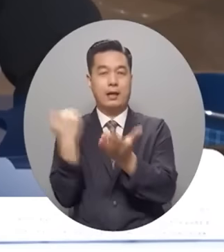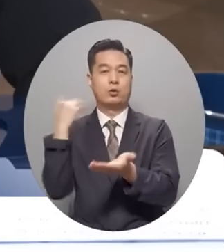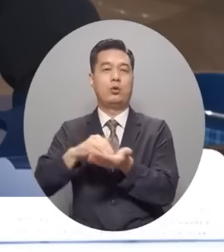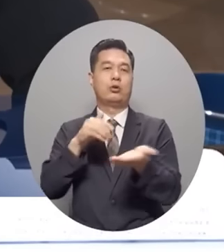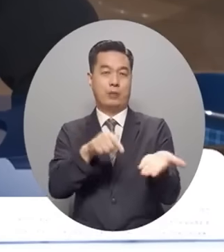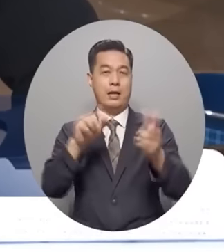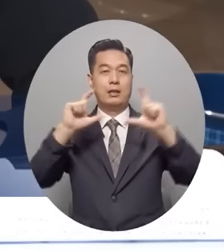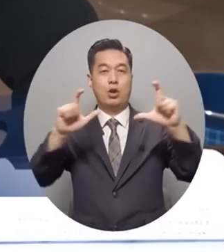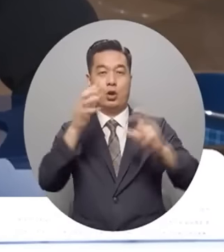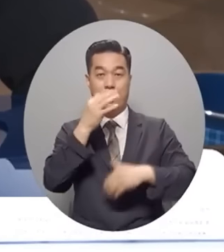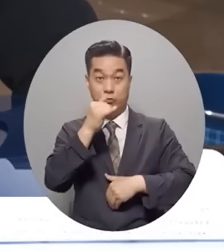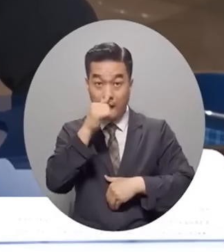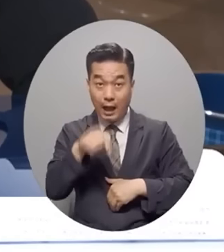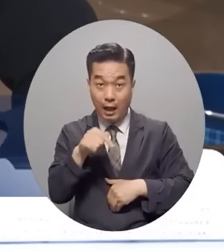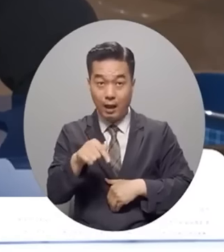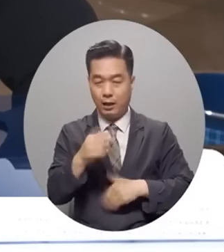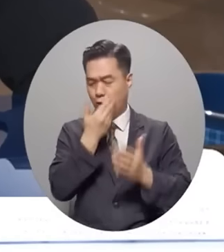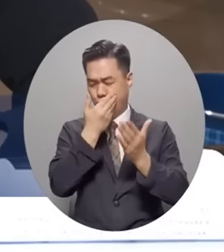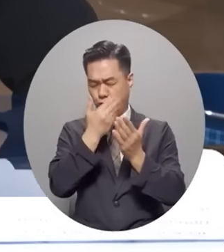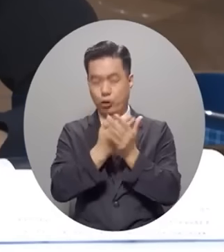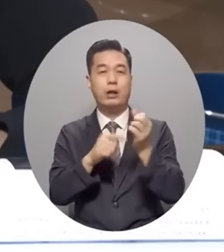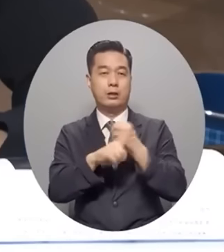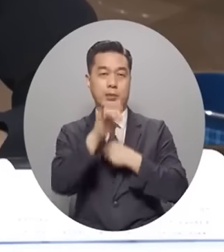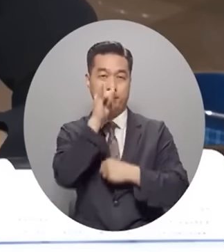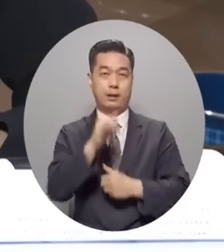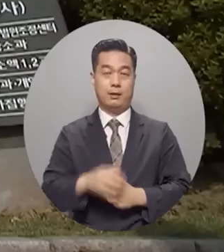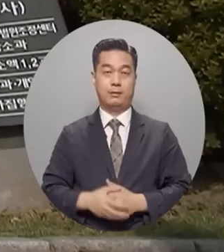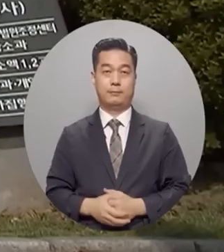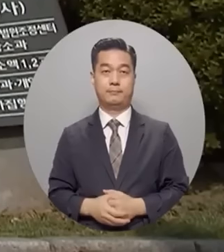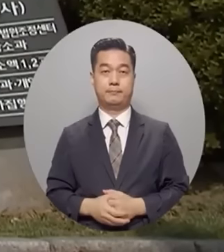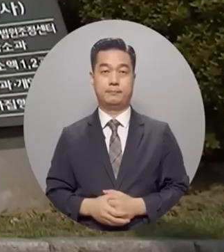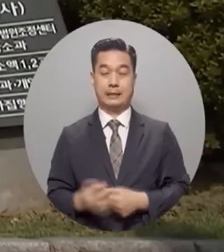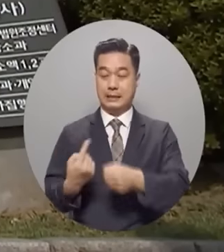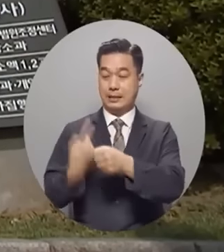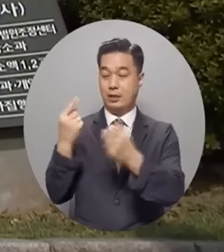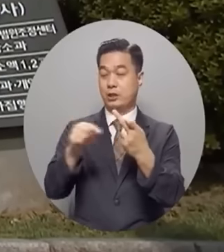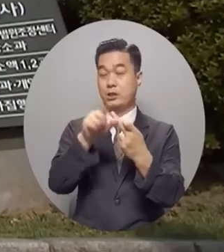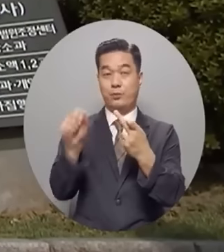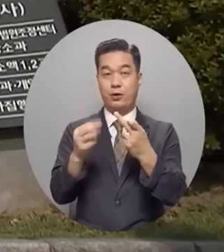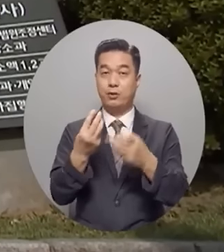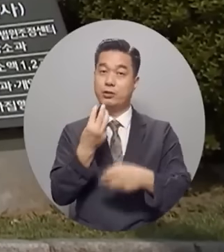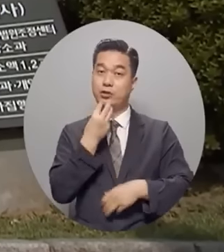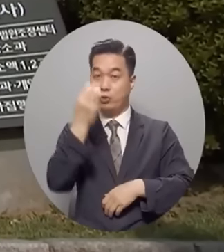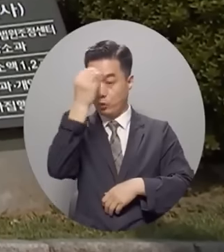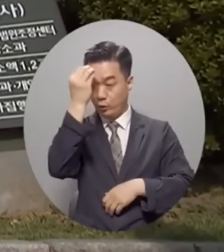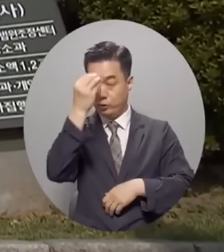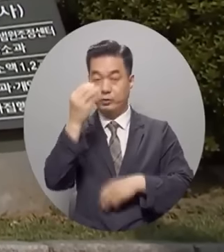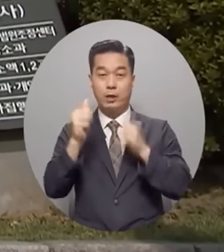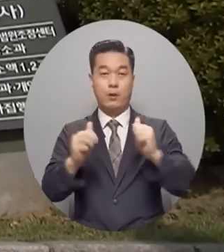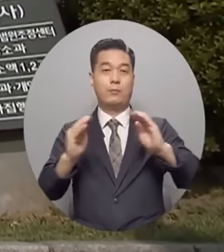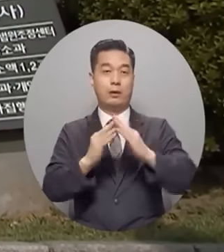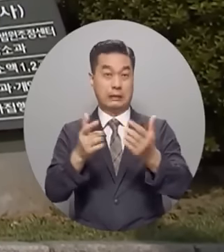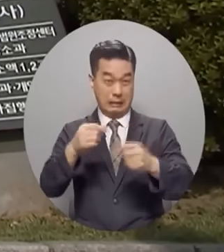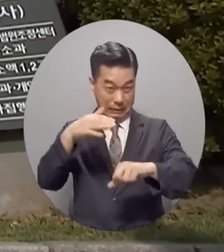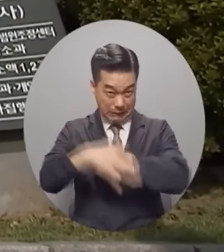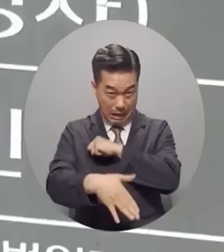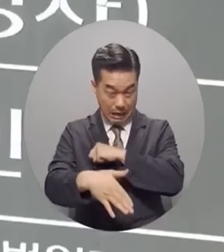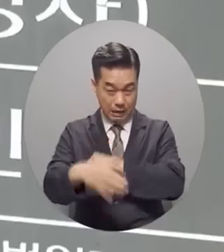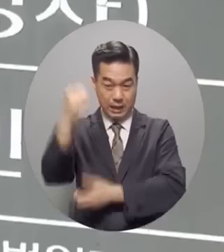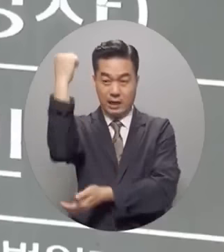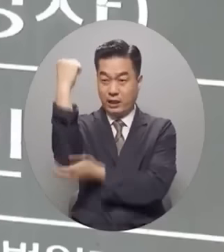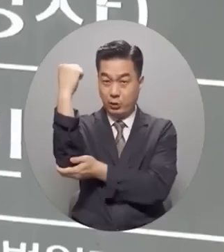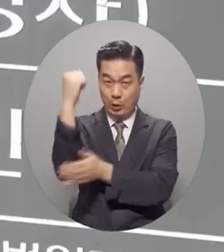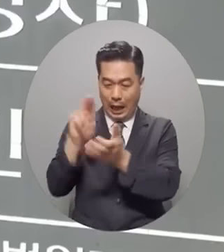판결이 선고될 수 있다는 점에서 굉장히 의미가 크죠. 지난해 12월 서울고등법원도 이런 식으로 기둥을 네모로 표시한